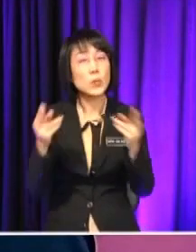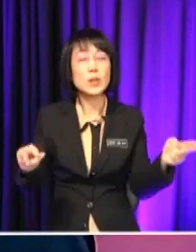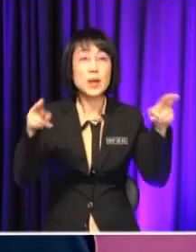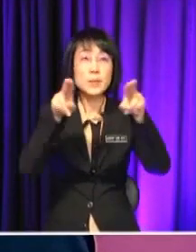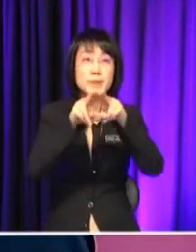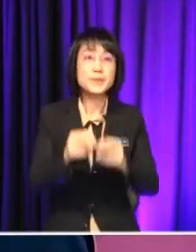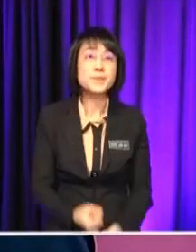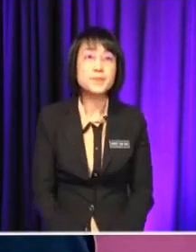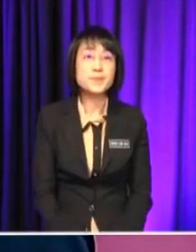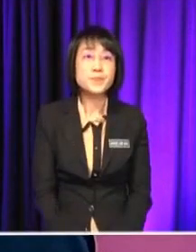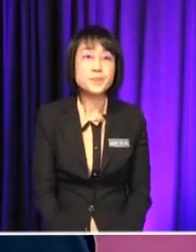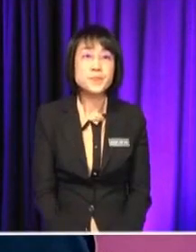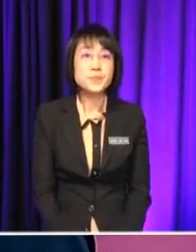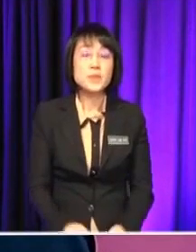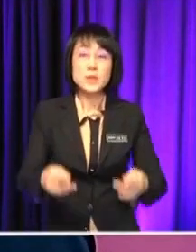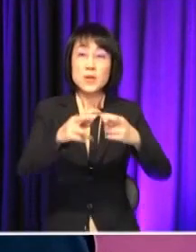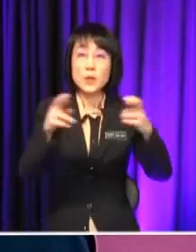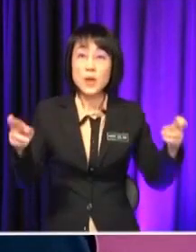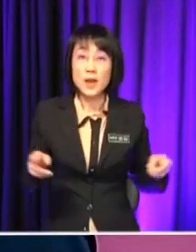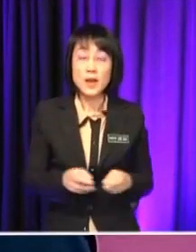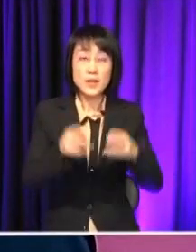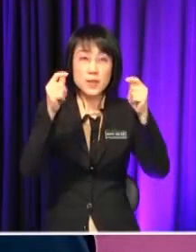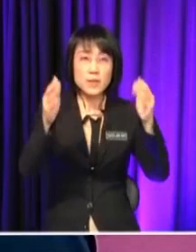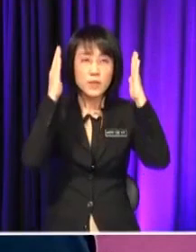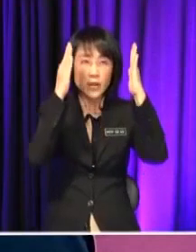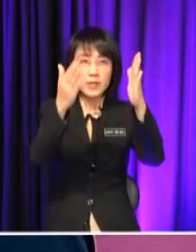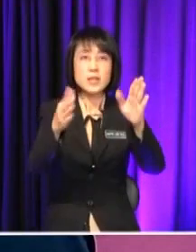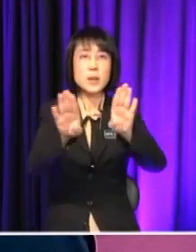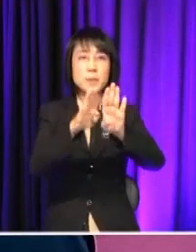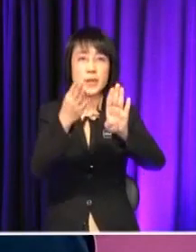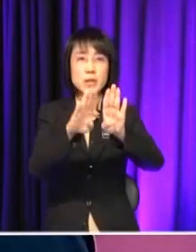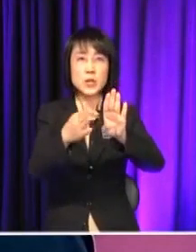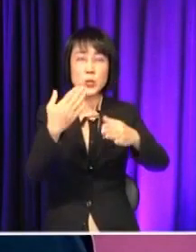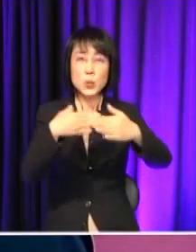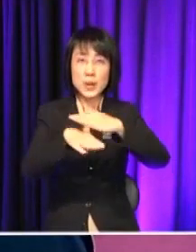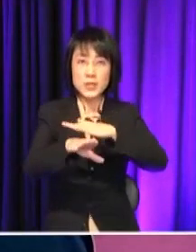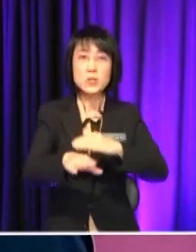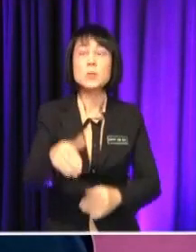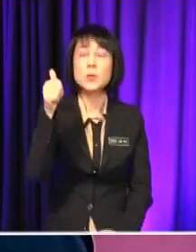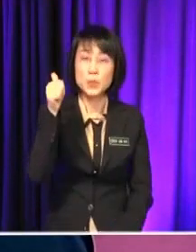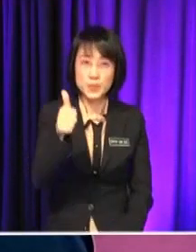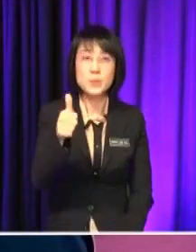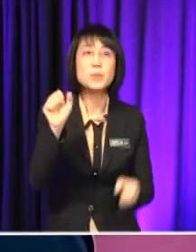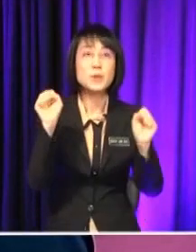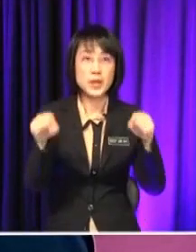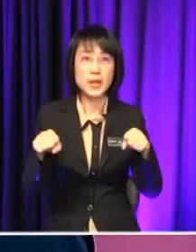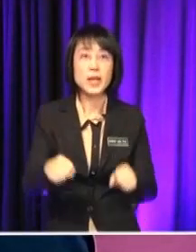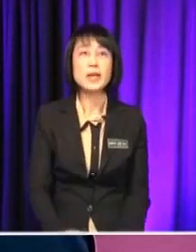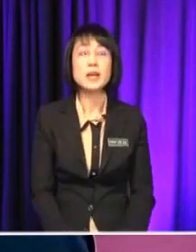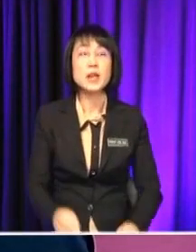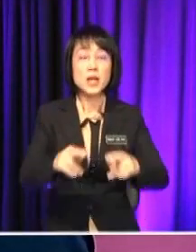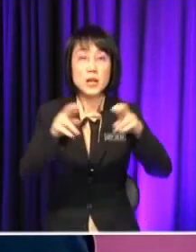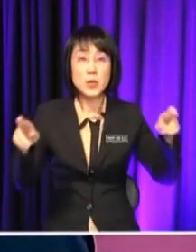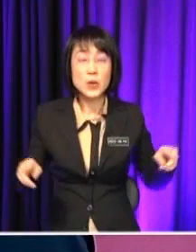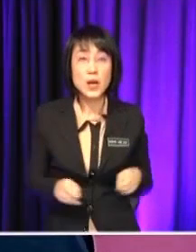di kota ruang tamu fokus kepada pintu masuk utama pun boleh juga oke kemudian ruang makan untuk